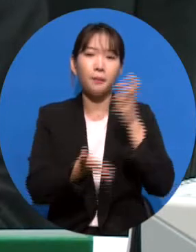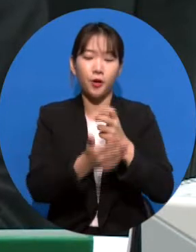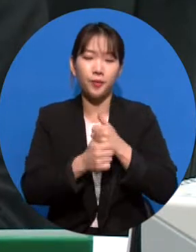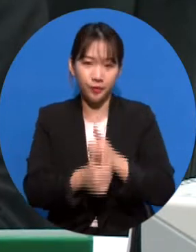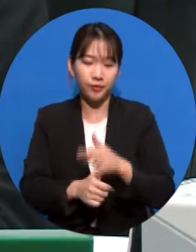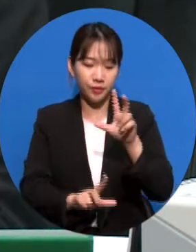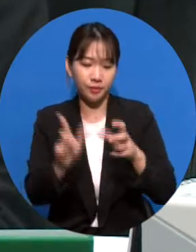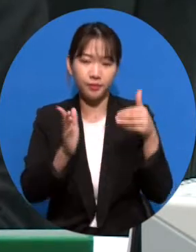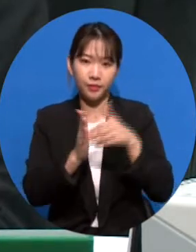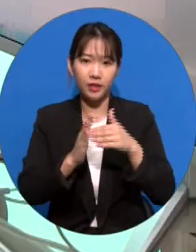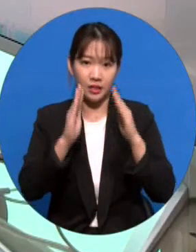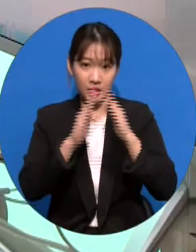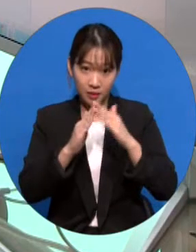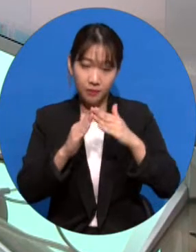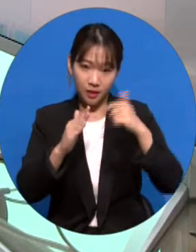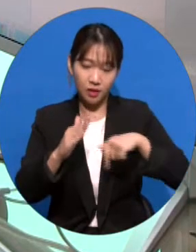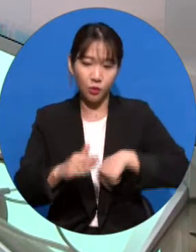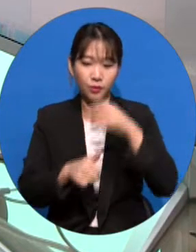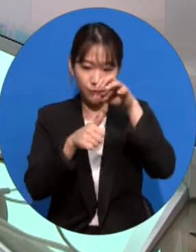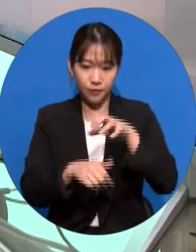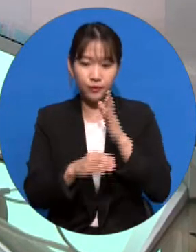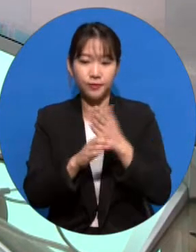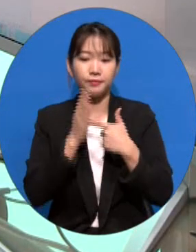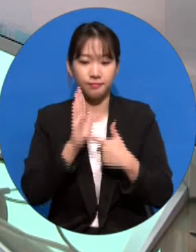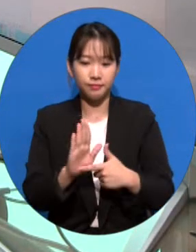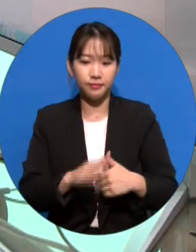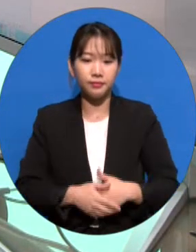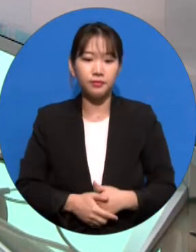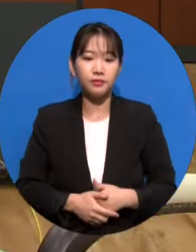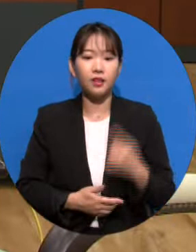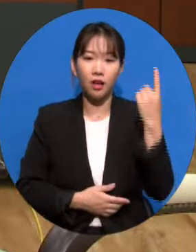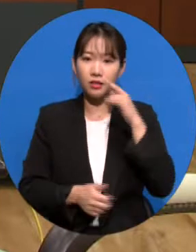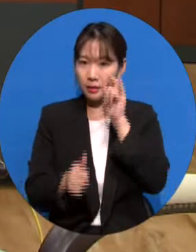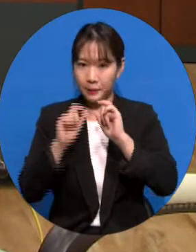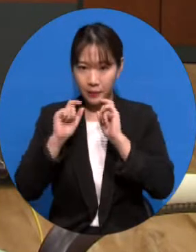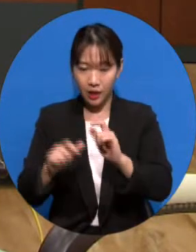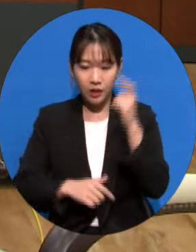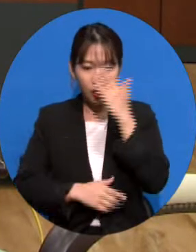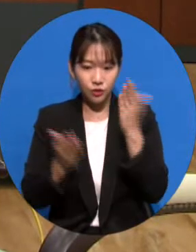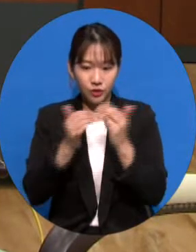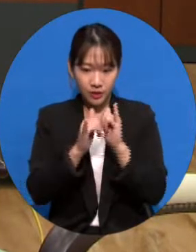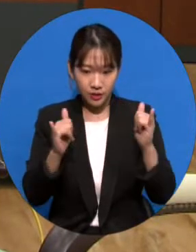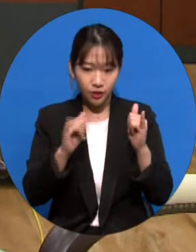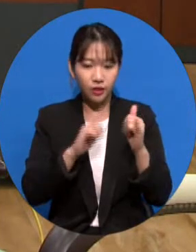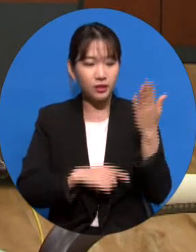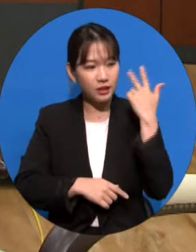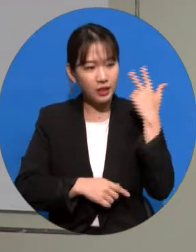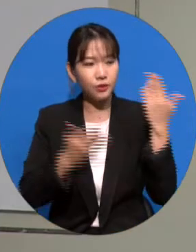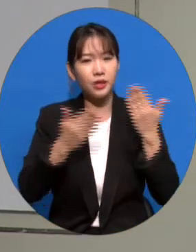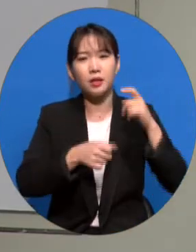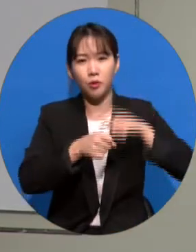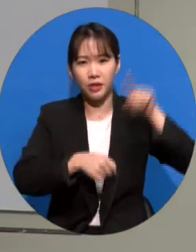오는 25일까지 자택에서 자가 격리 중이라고 밝혔습니다. 어제 확진 판정을 받은 여수시청 직원은 지난주